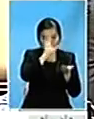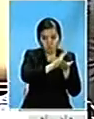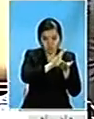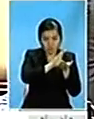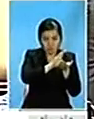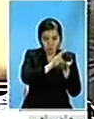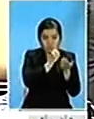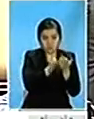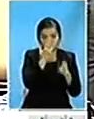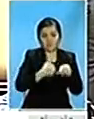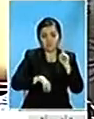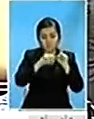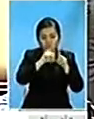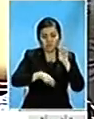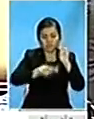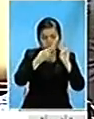งถึง